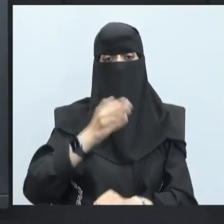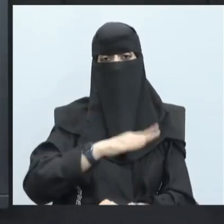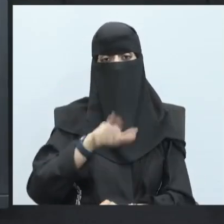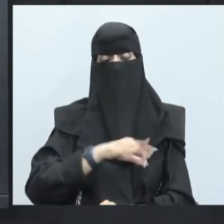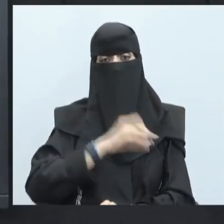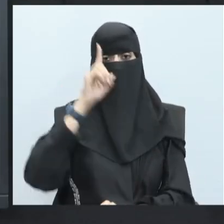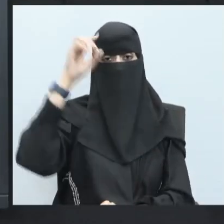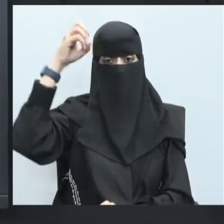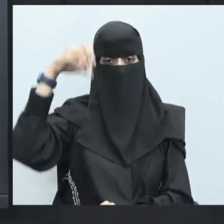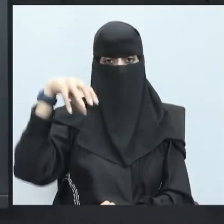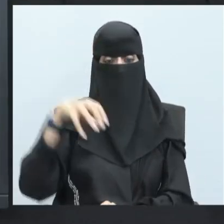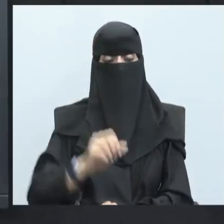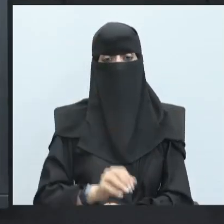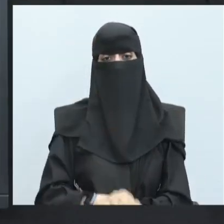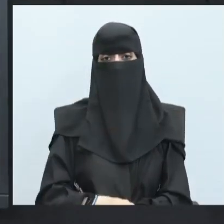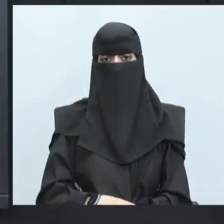عليكم ورحمه الله وبركاته